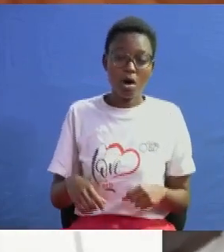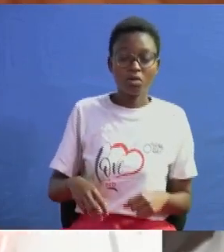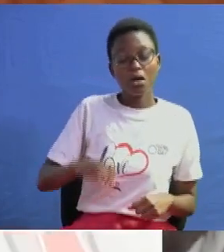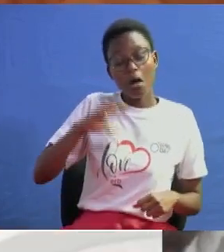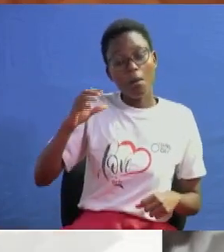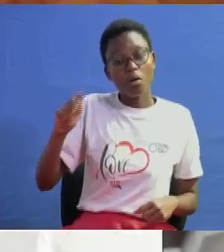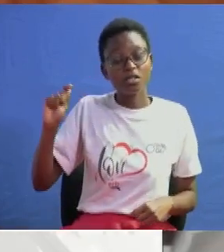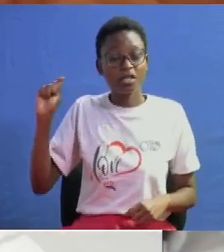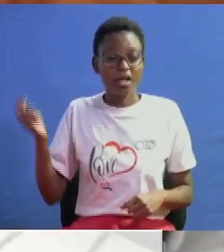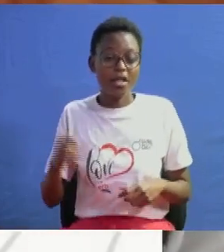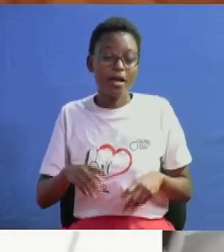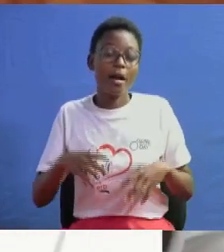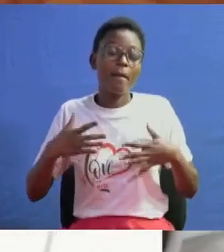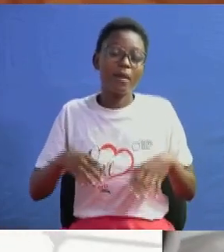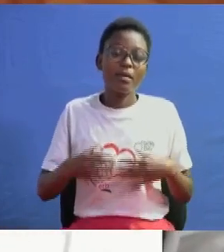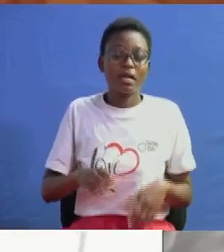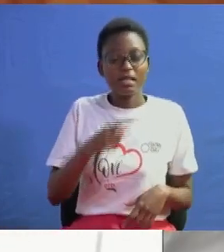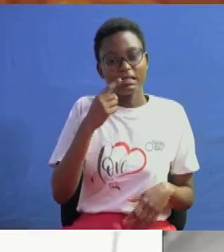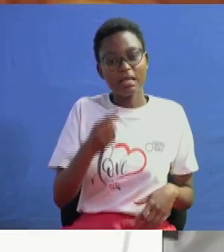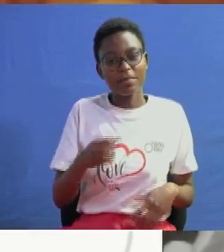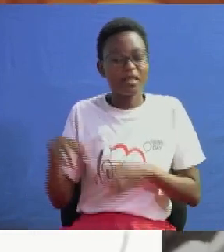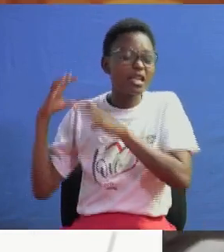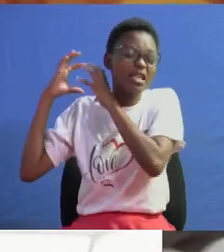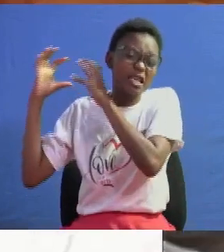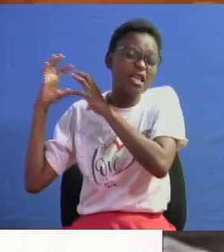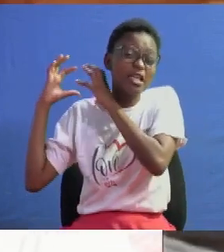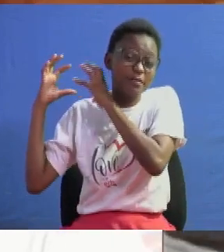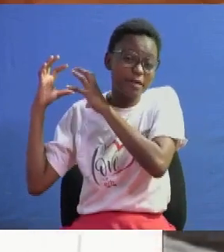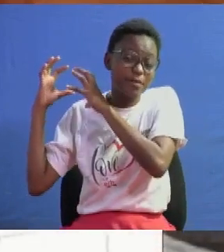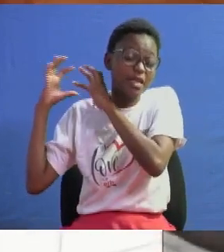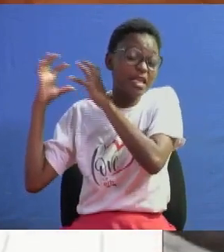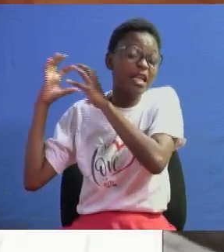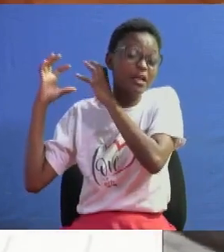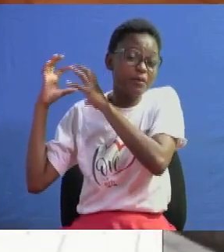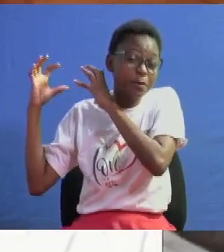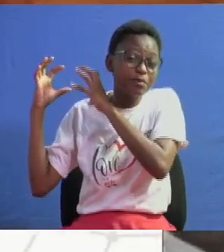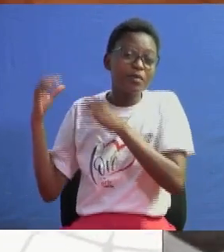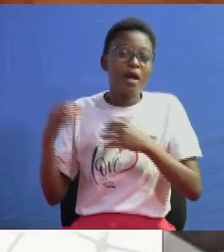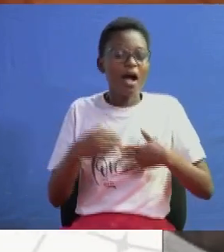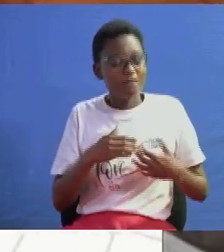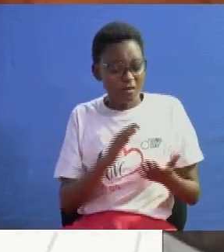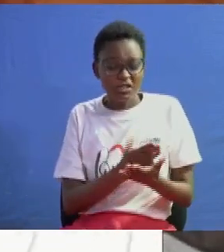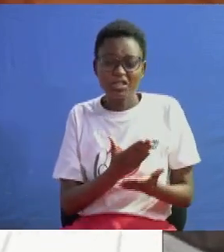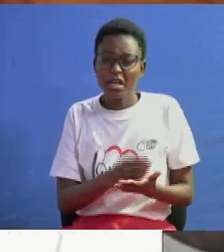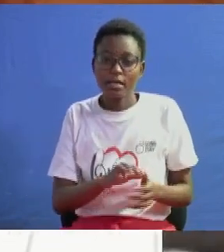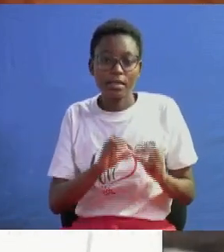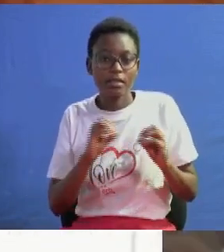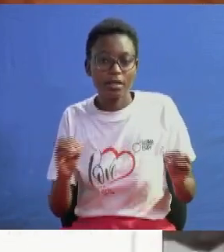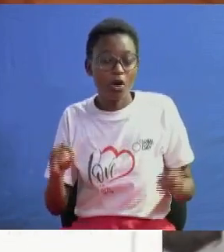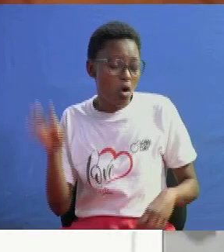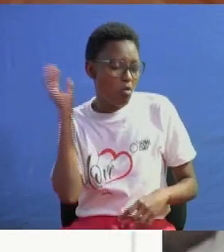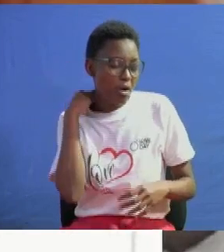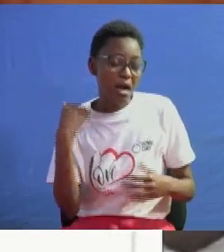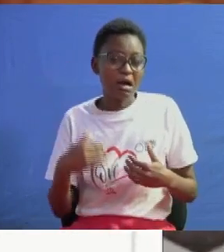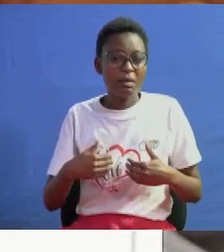ya shares, akasema Kilifi hamuna share. Nyinyi hamuna share kwa hiyo serikali. Hata huko Mount Kenya, ameanza kusema watu wa Murang'a